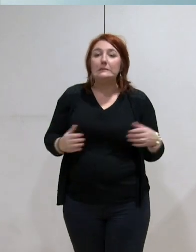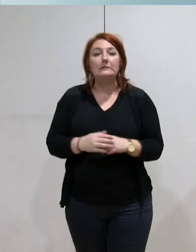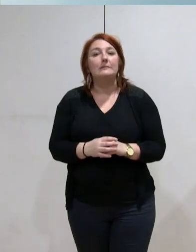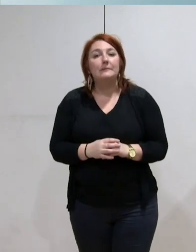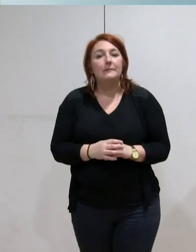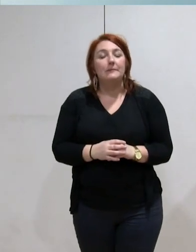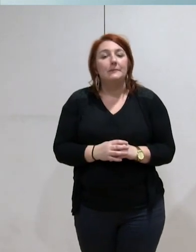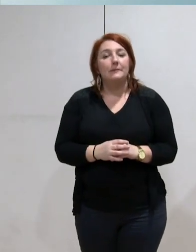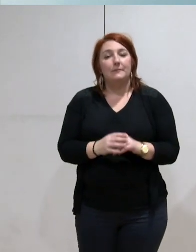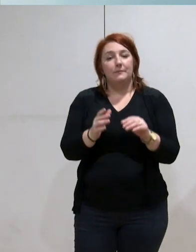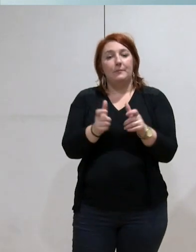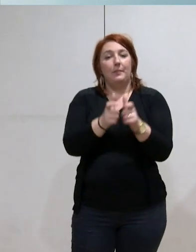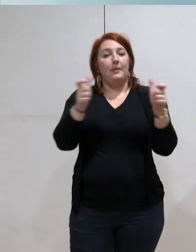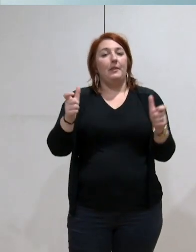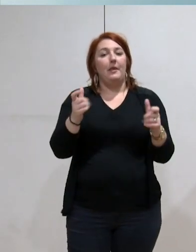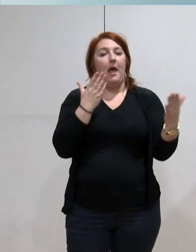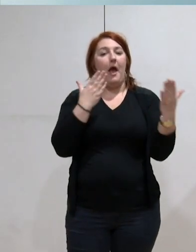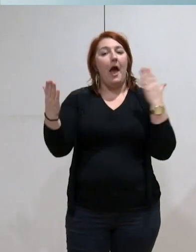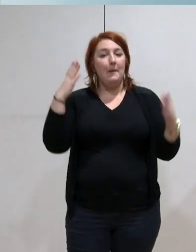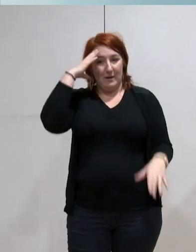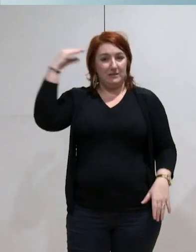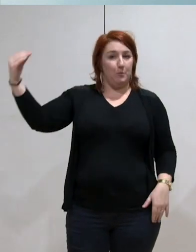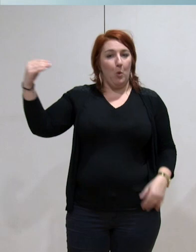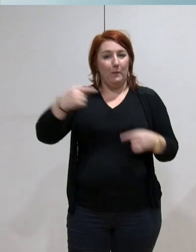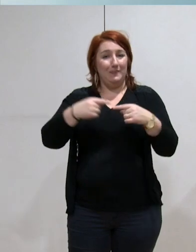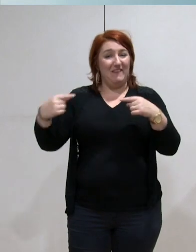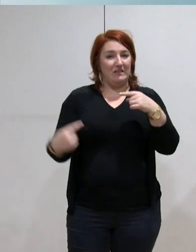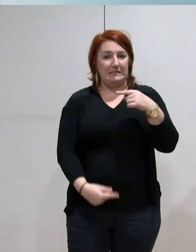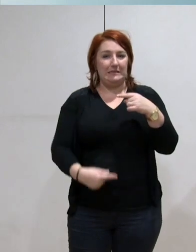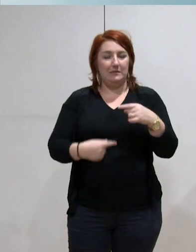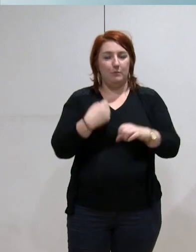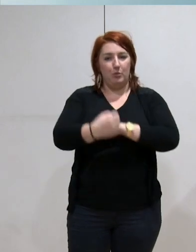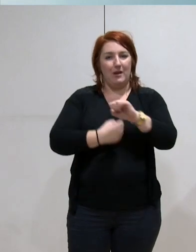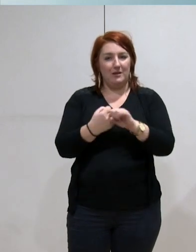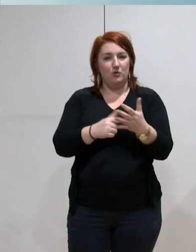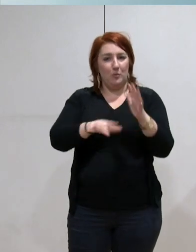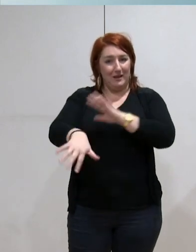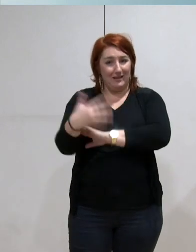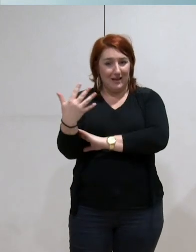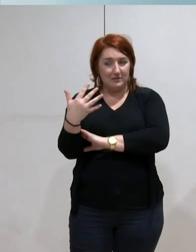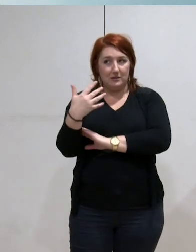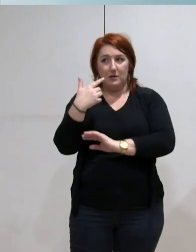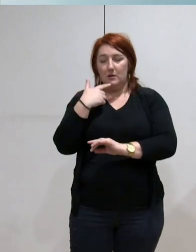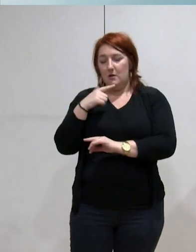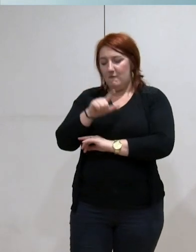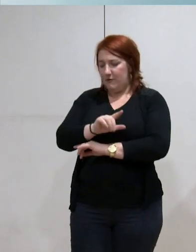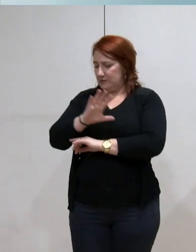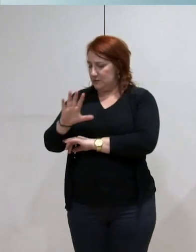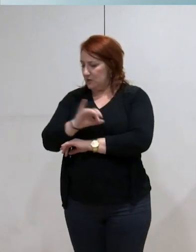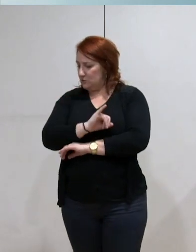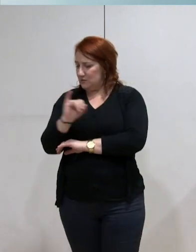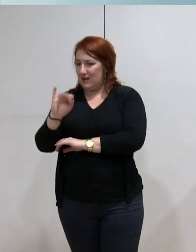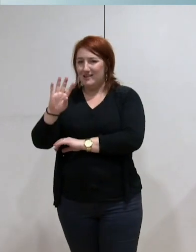déficit d'alpexo sur l'exercice 2015 sera entre 25 et 40 % supérieur à ce